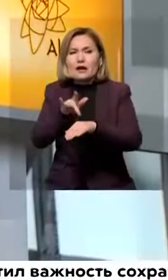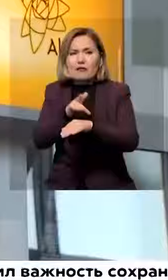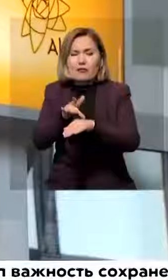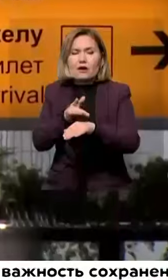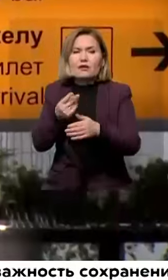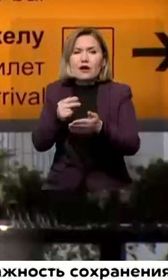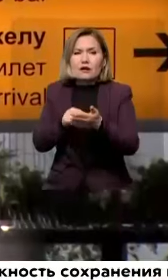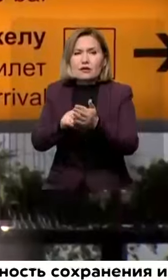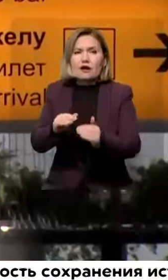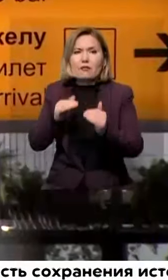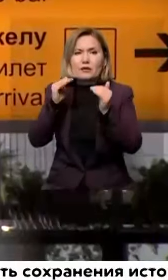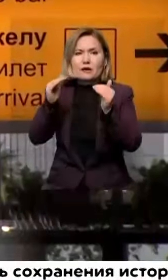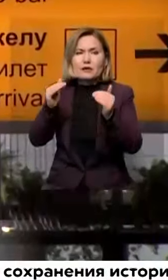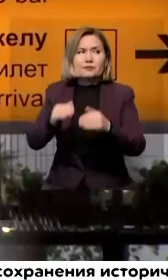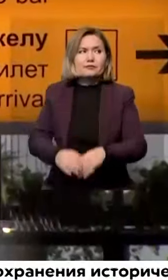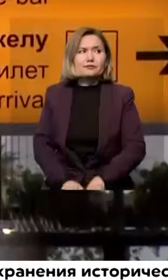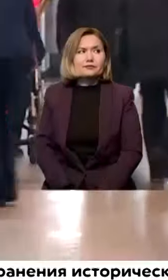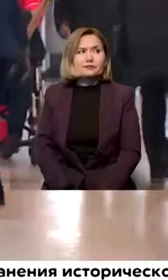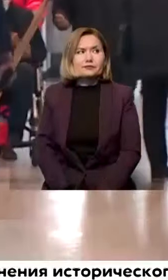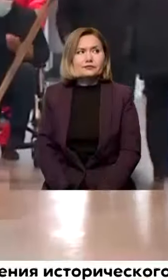қызметі қымбаттаған.